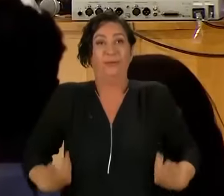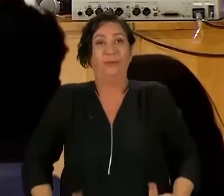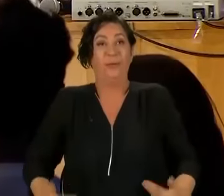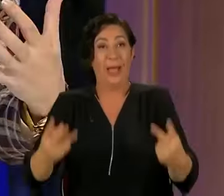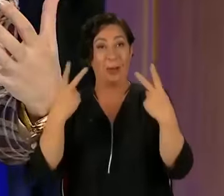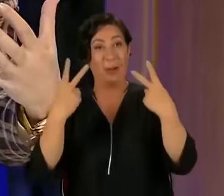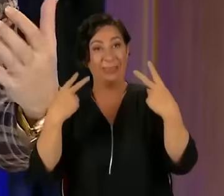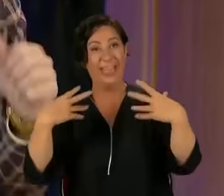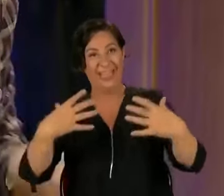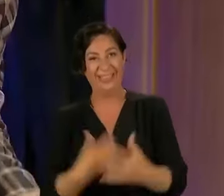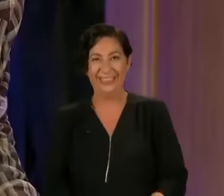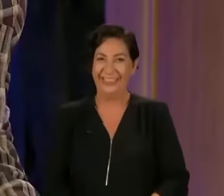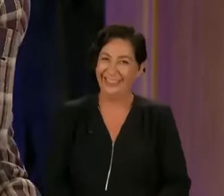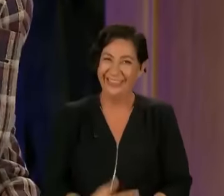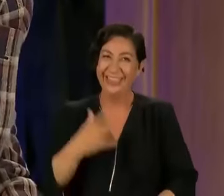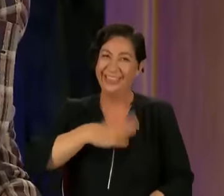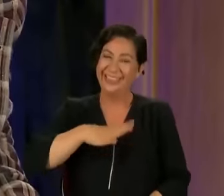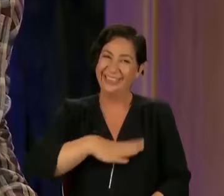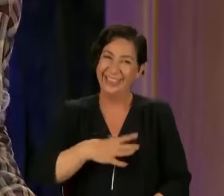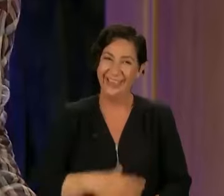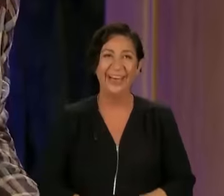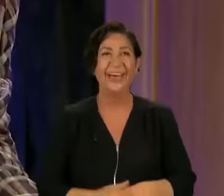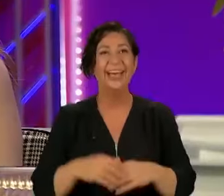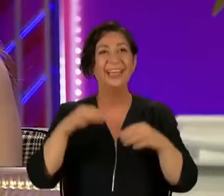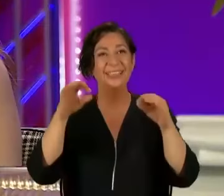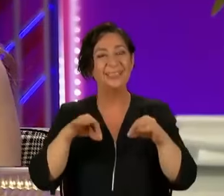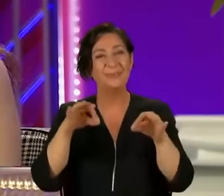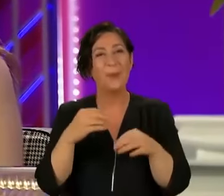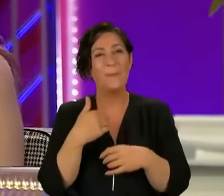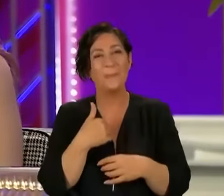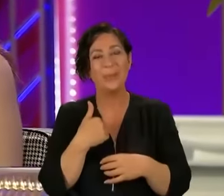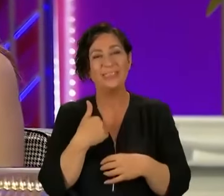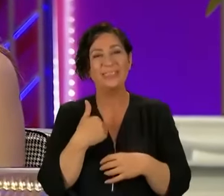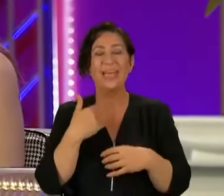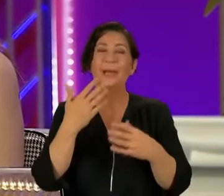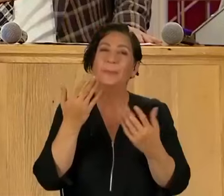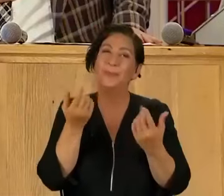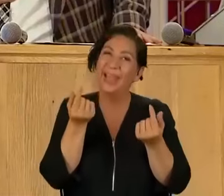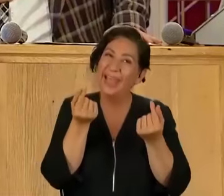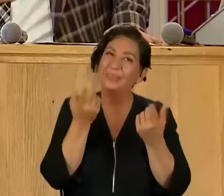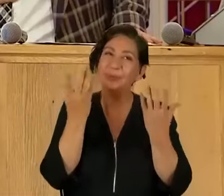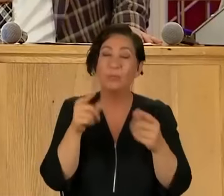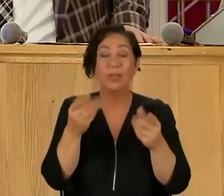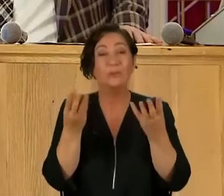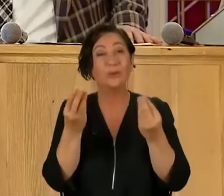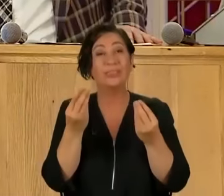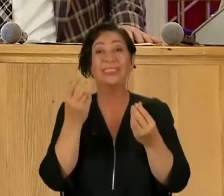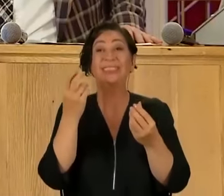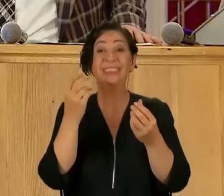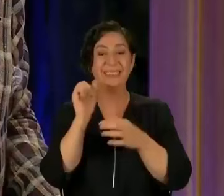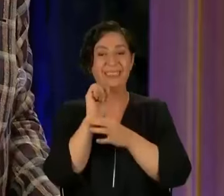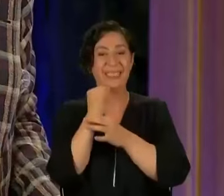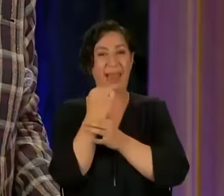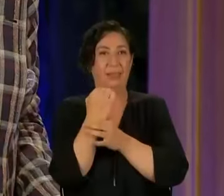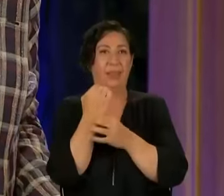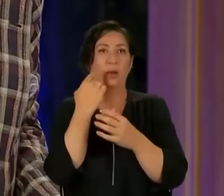ön planda olan insanlar istiyor. Şimdi ben de hasaten bu kadar çok sanatlarıyla ön